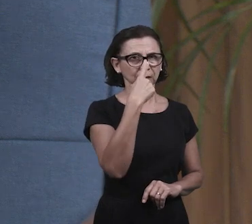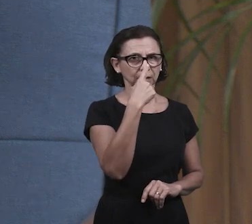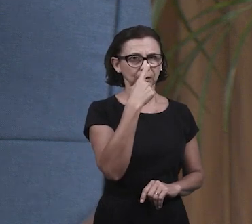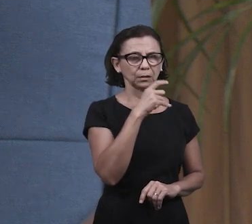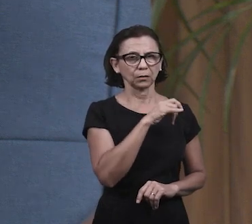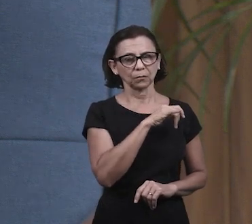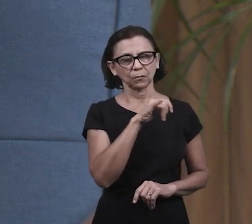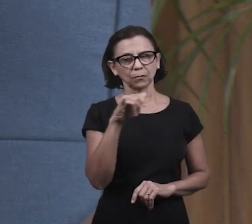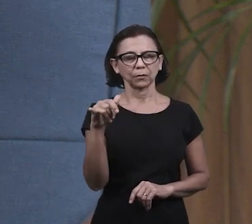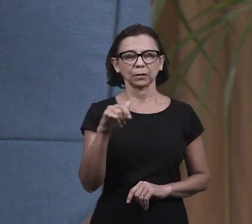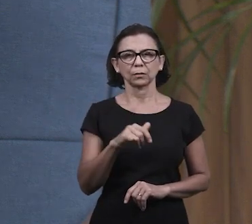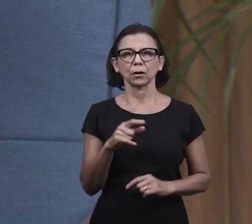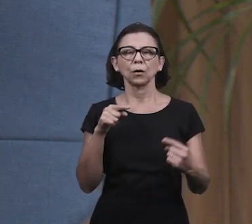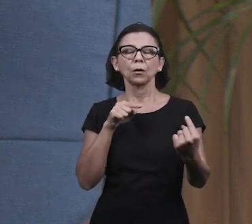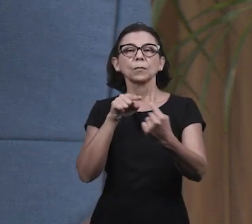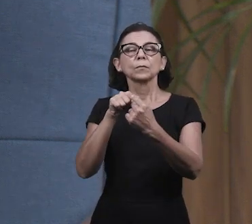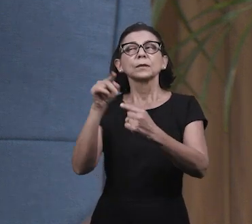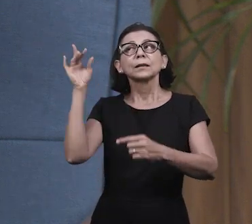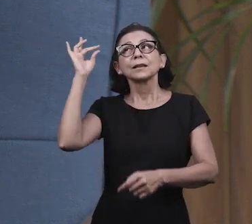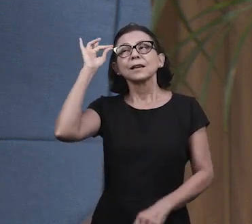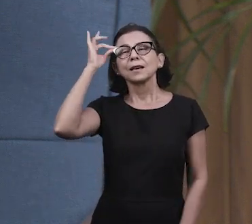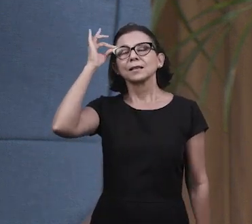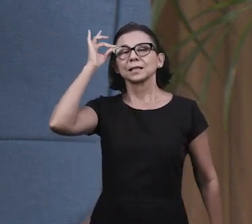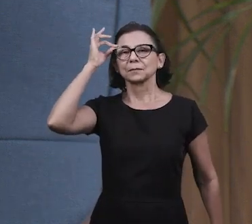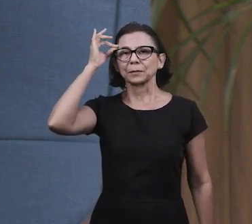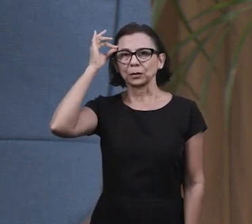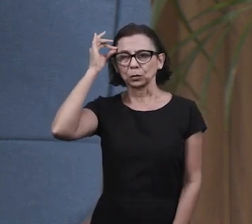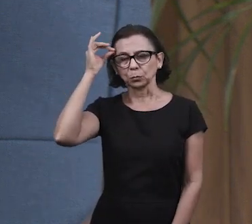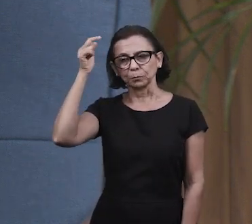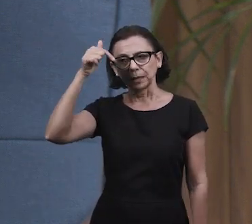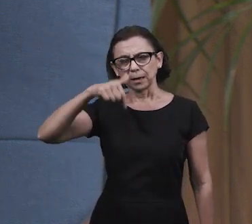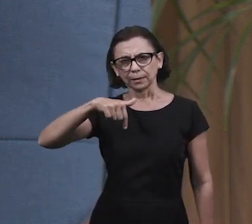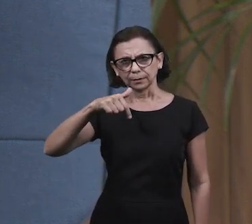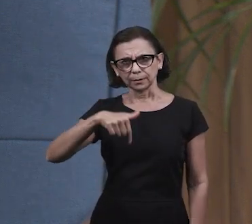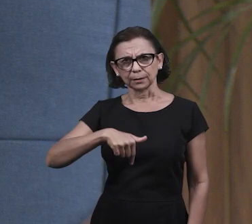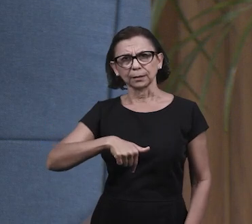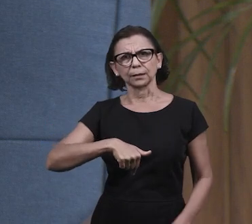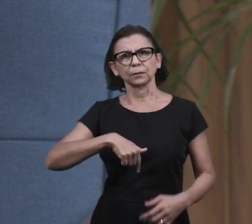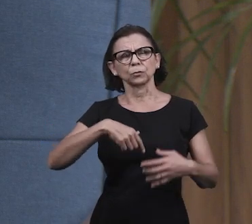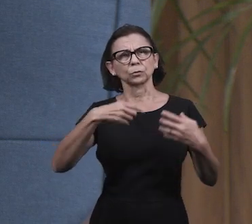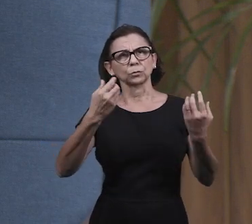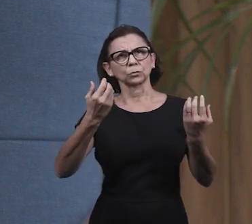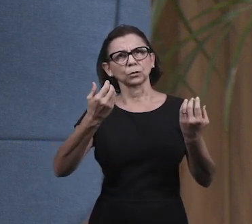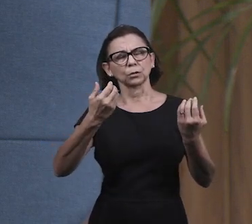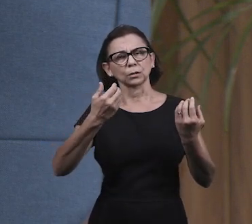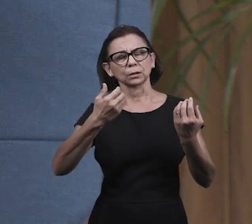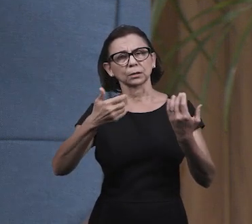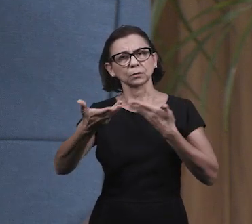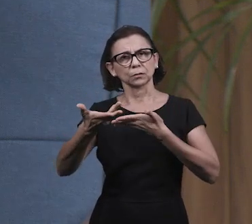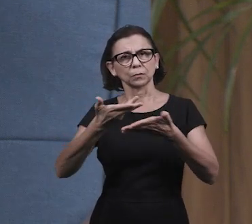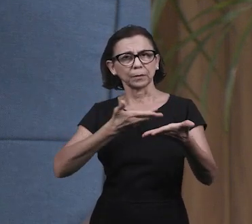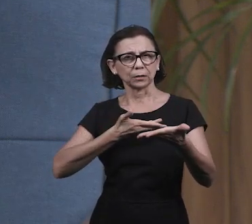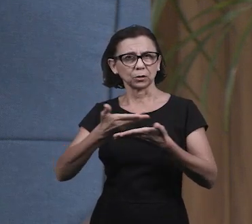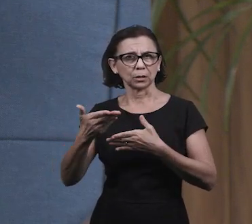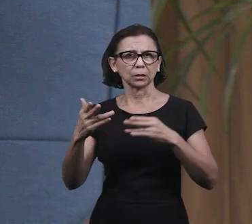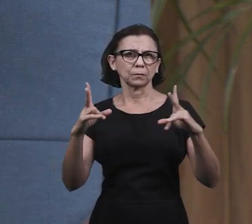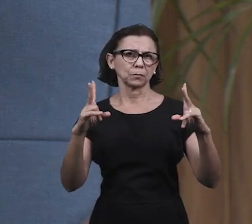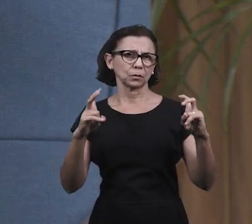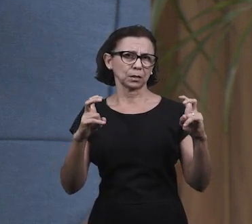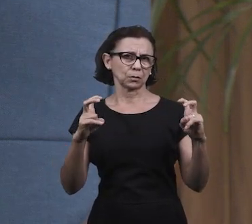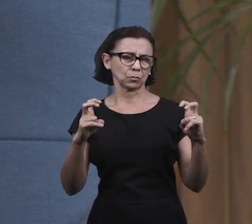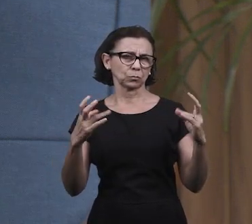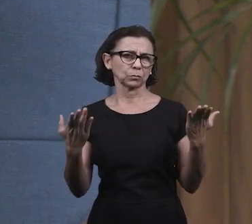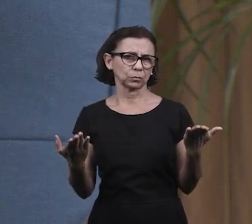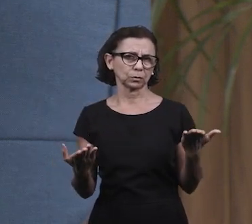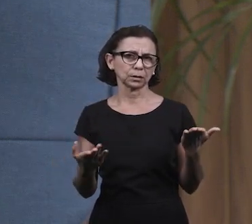ici que son objectif, c'est spirituel. Quand nous traitons ici des aspects, qui sont les